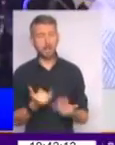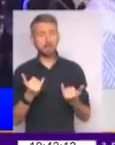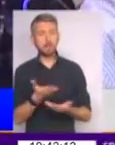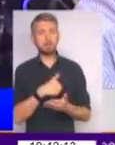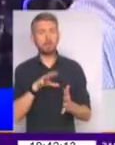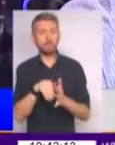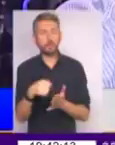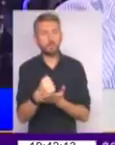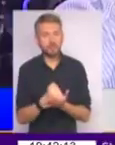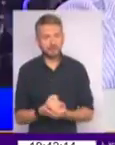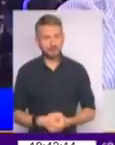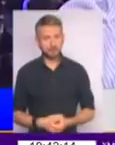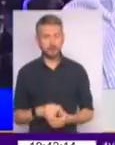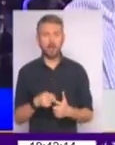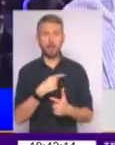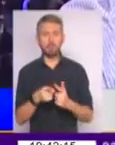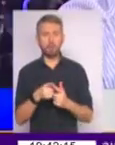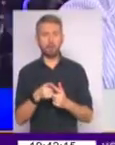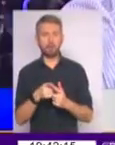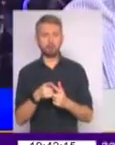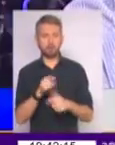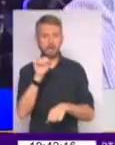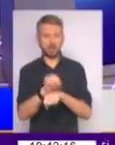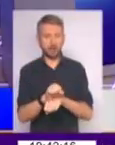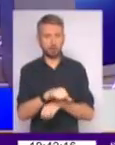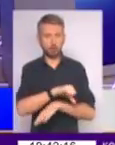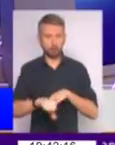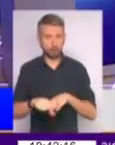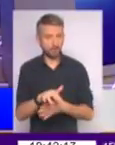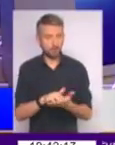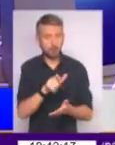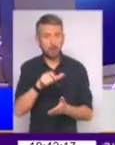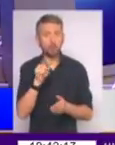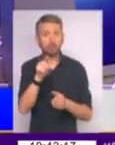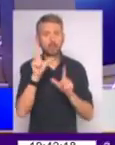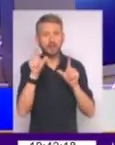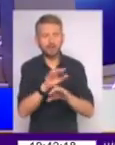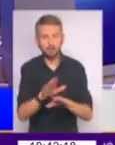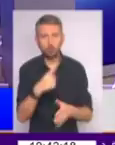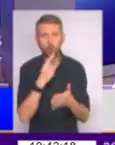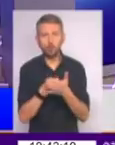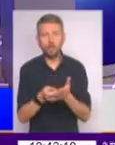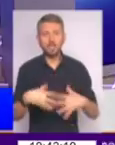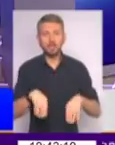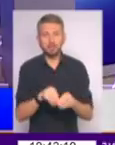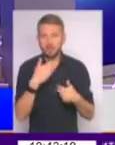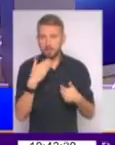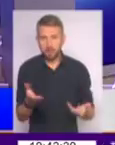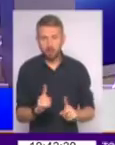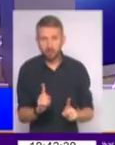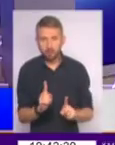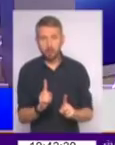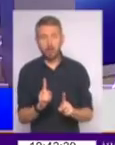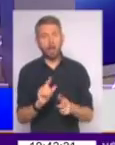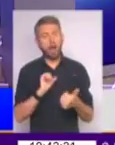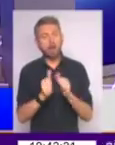вводимо візи або перекриваємо кордон. Вибачте, люди туди не їдуть, годувати сім'ї немає чим,